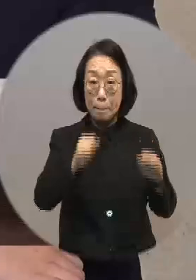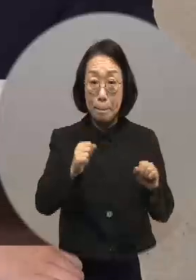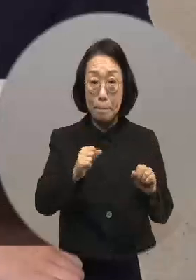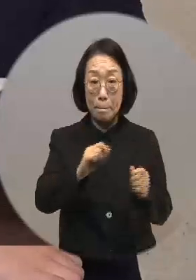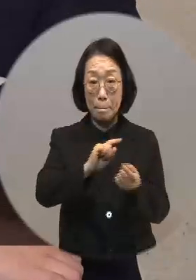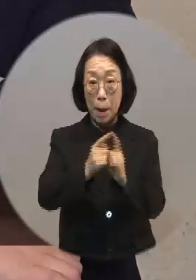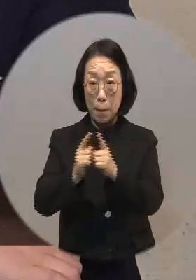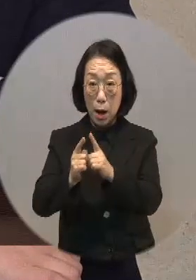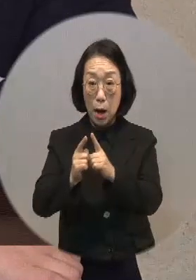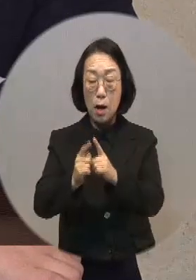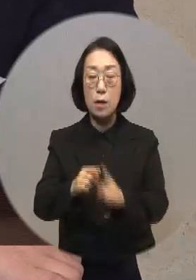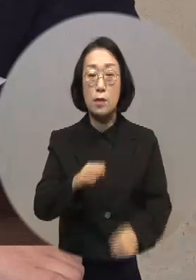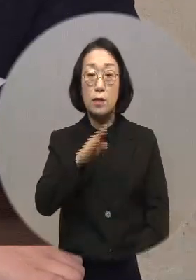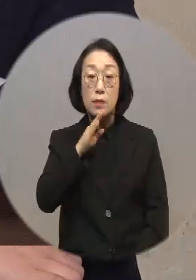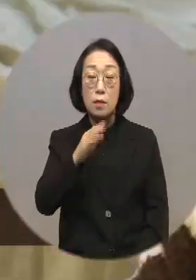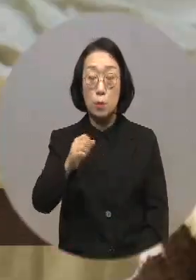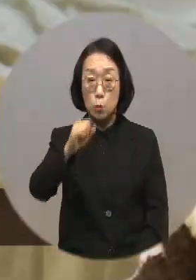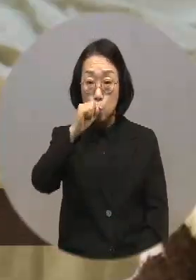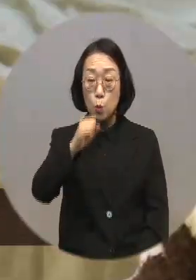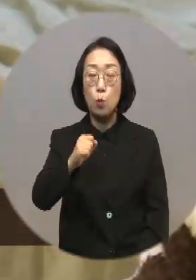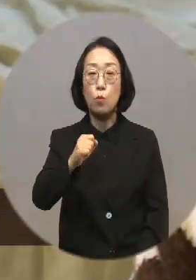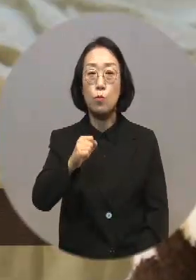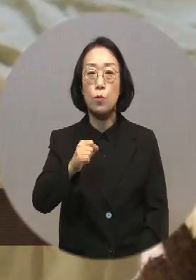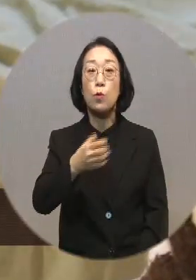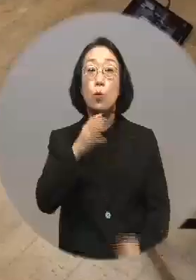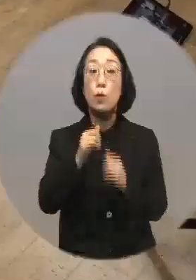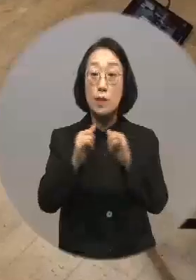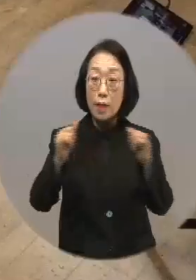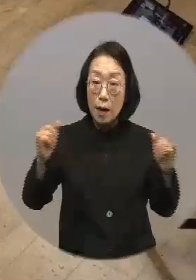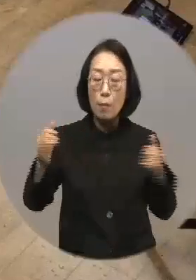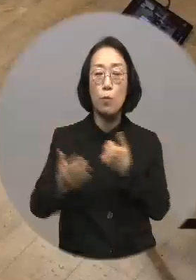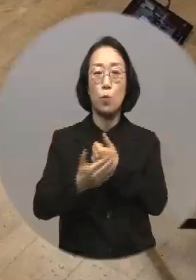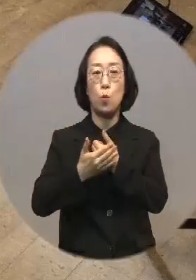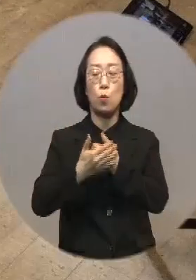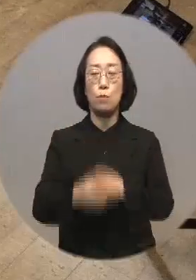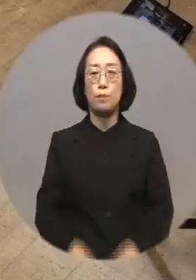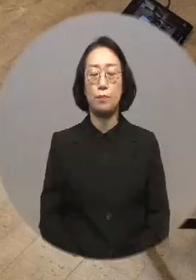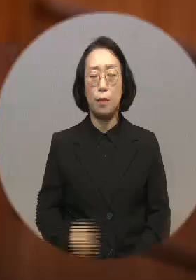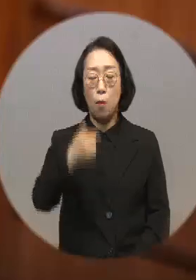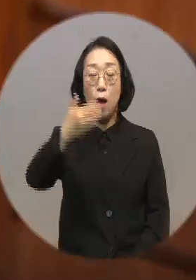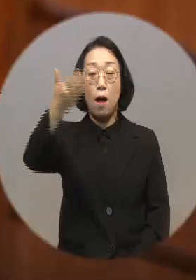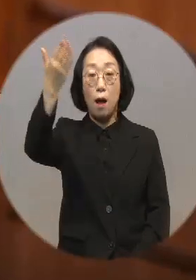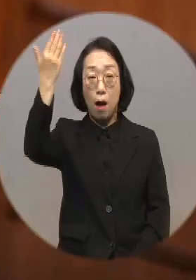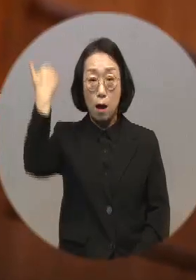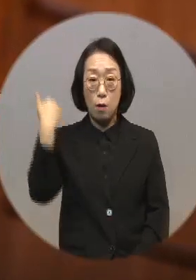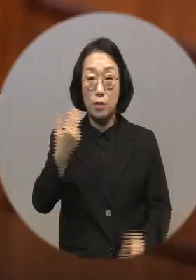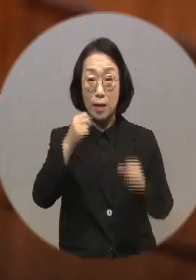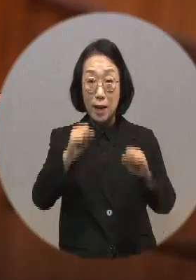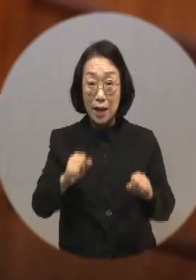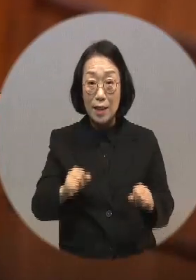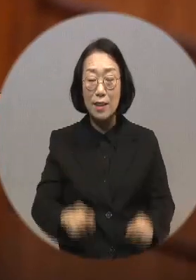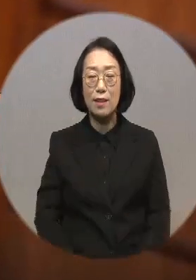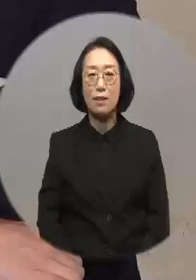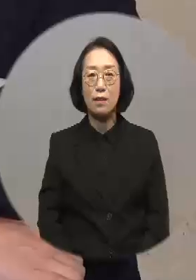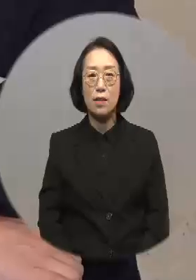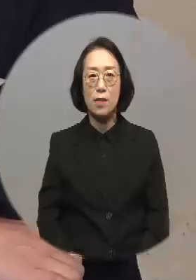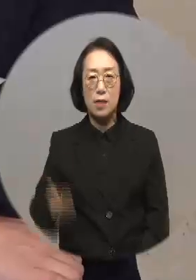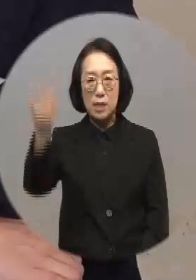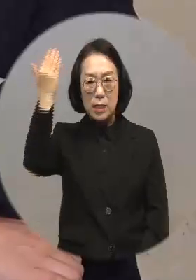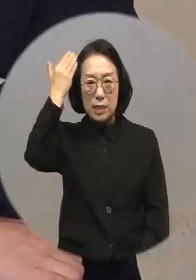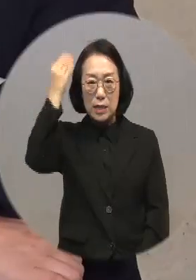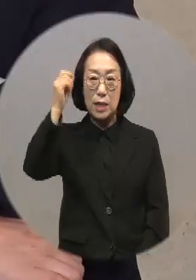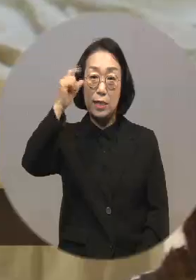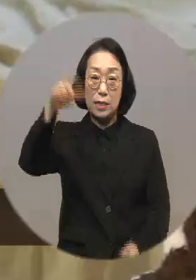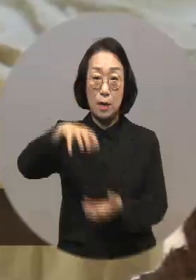있는데 도움을 주었었던 가장 강력한 비결은 노인에 있었거든요. 한마디로 노인이 과거에 살아있는 GPT였던 거였죠. 아하.